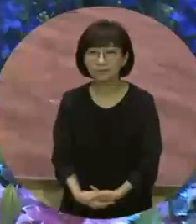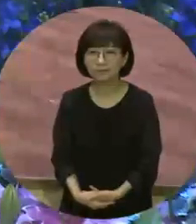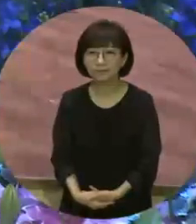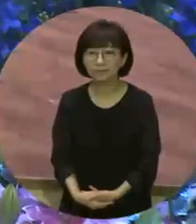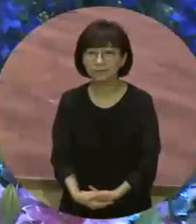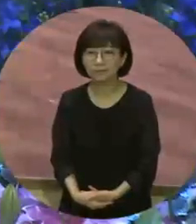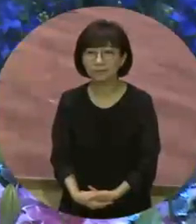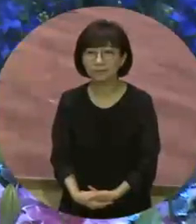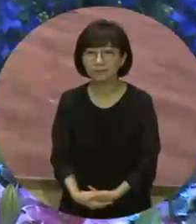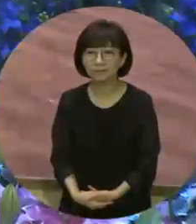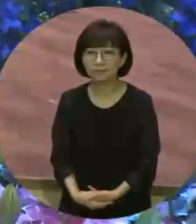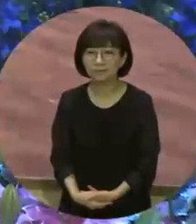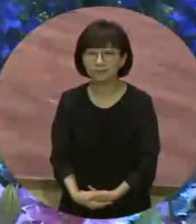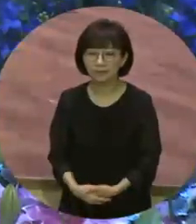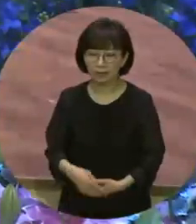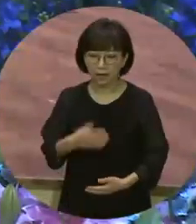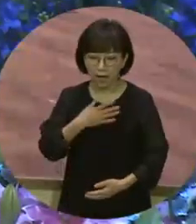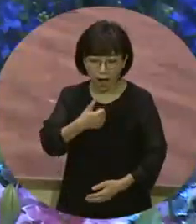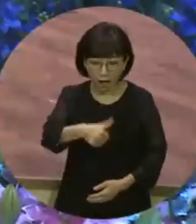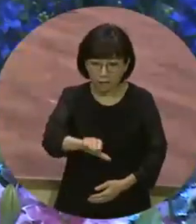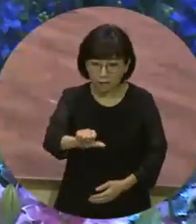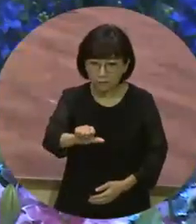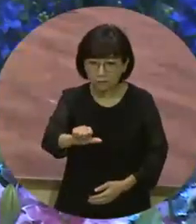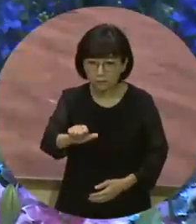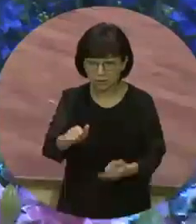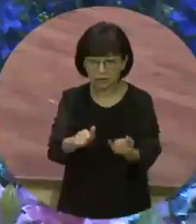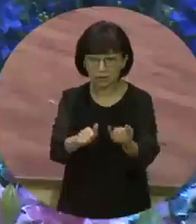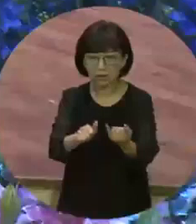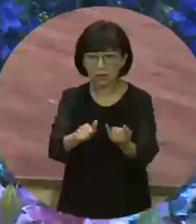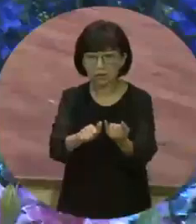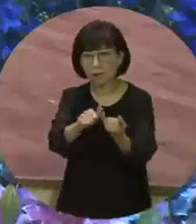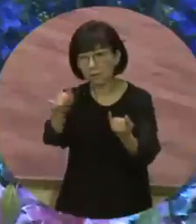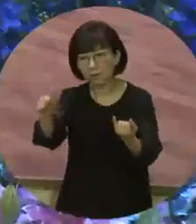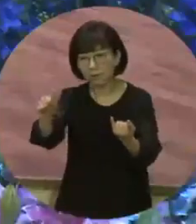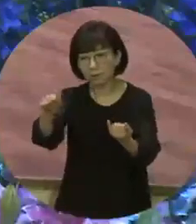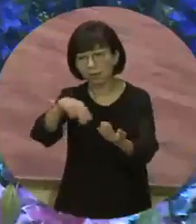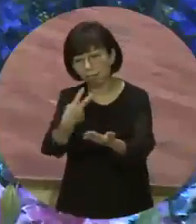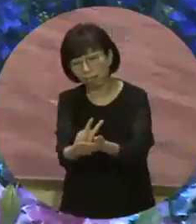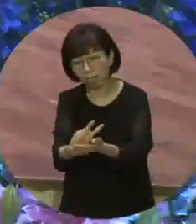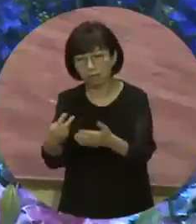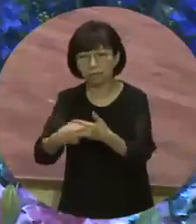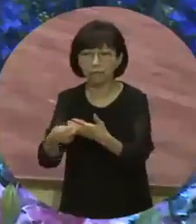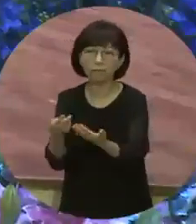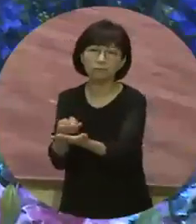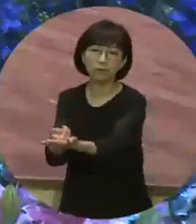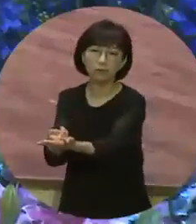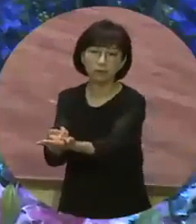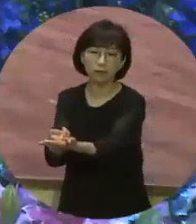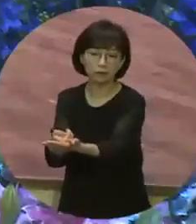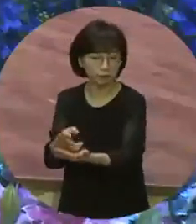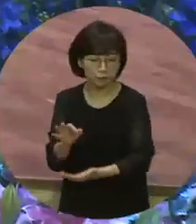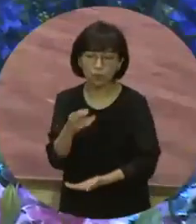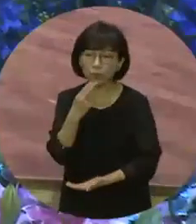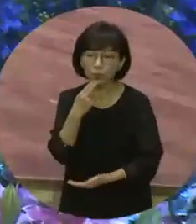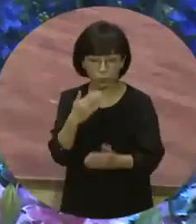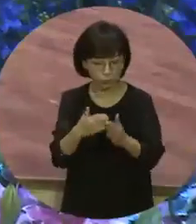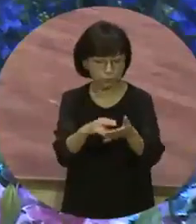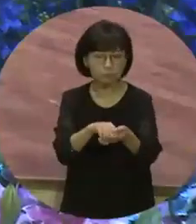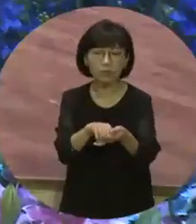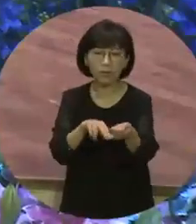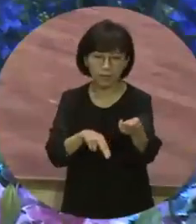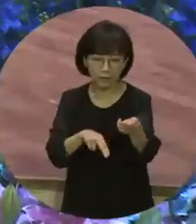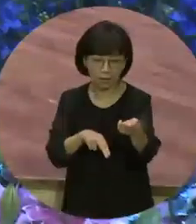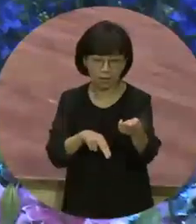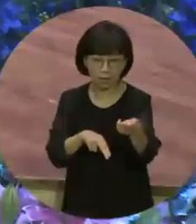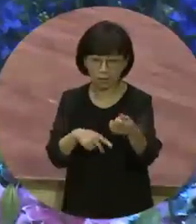아들, 남편은 병원에 입원해 있고 쓰러져가지고. 수입도 별로 없어요. 집 파는 거 딱 그거밖에 없어.